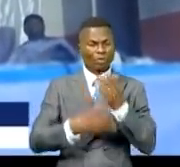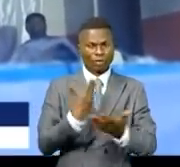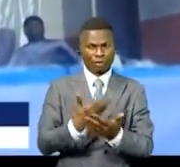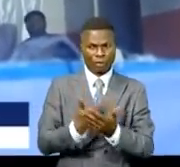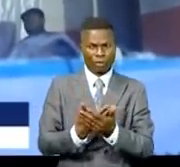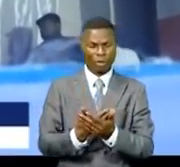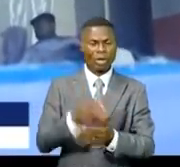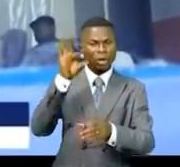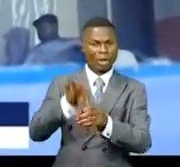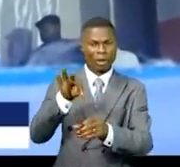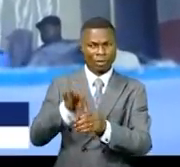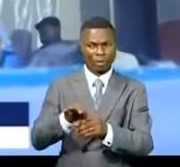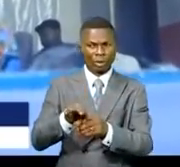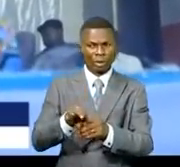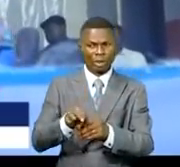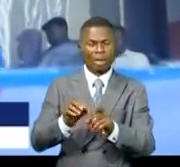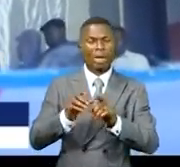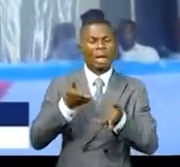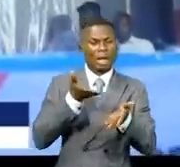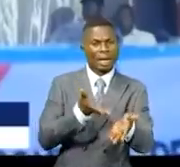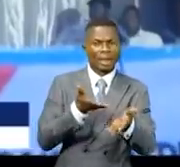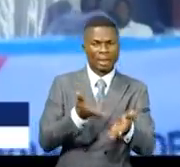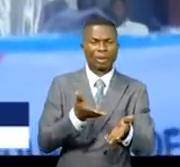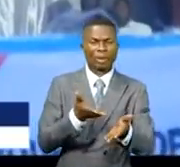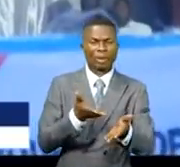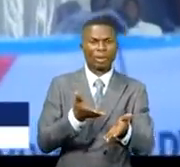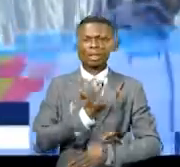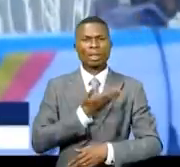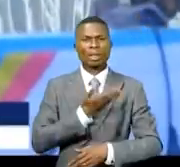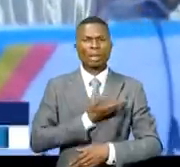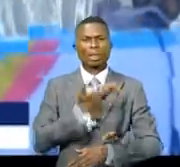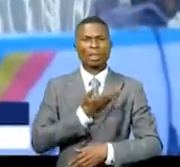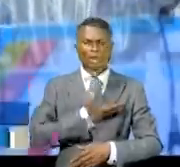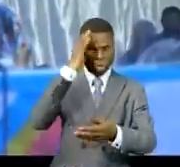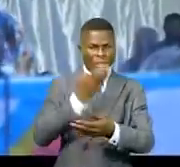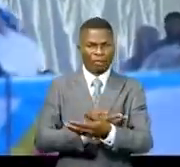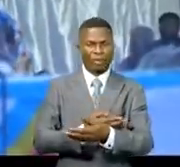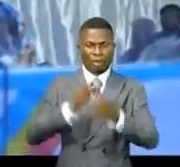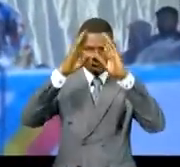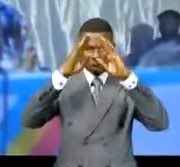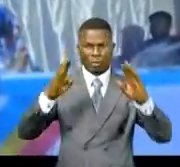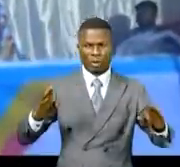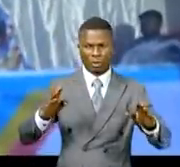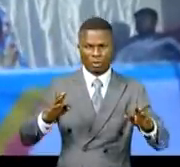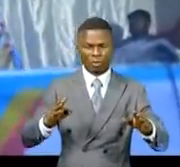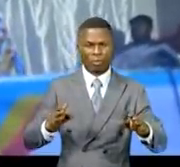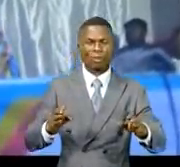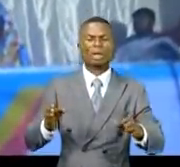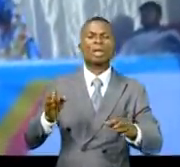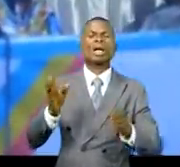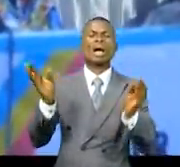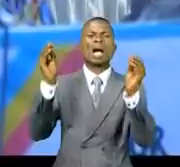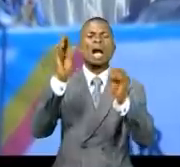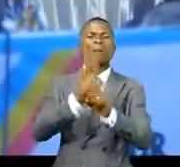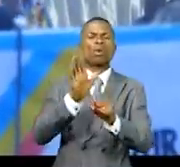aller aux élections et permettre à notre maison de réunir une majorité propre à